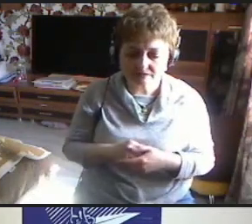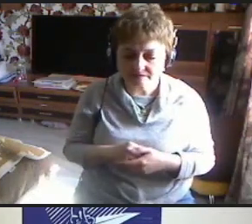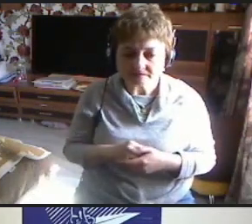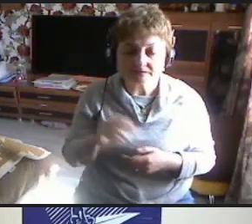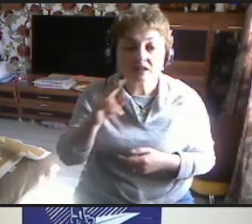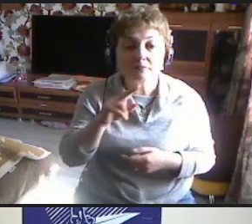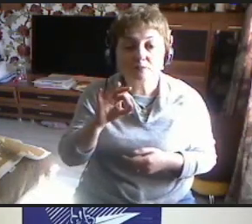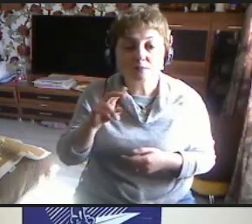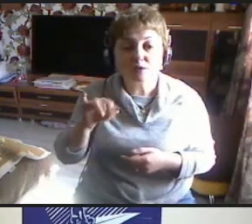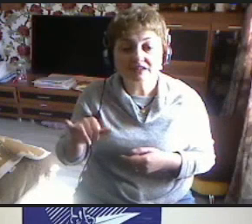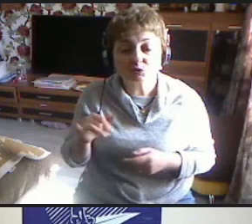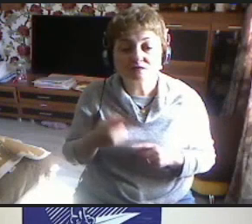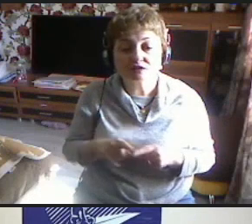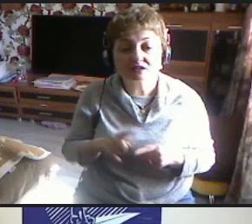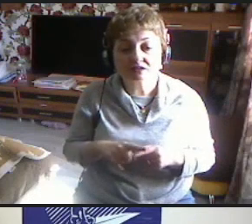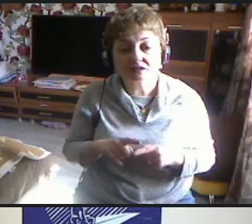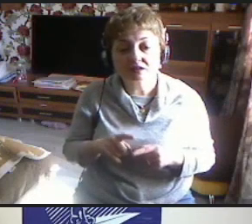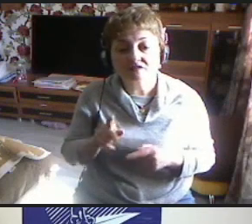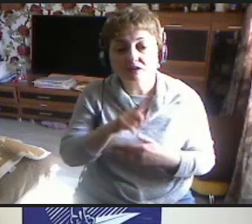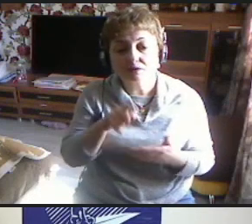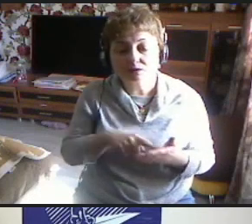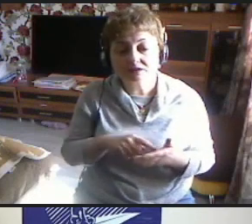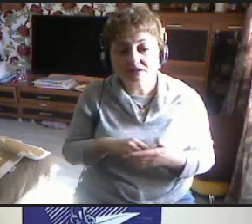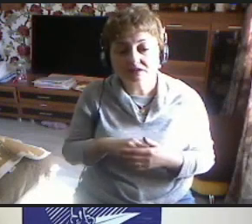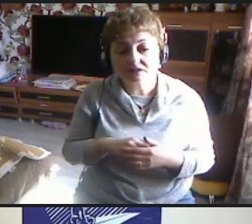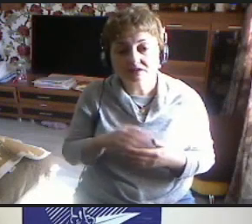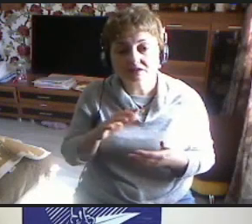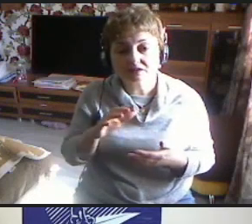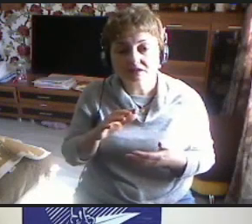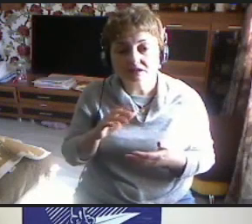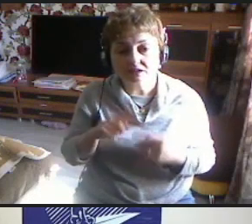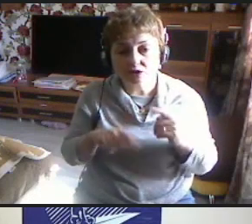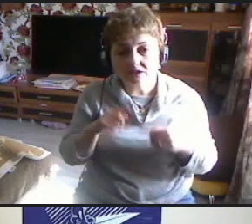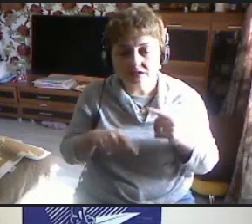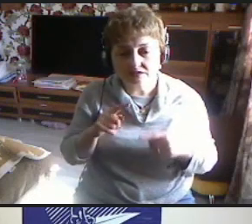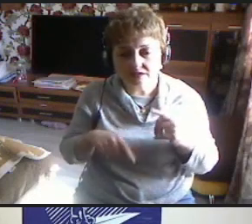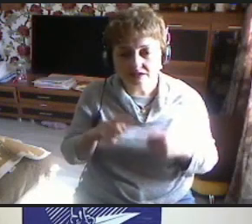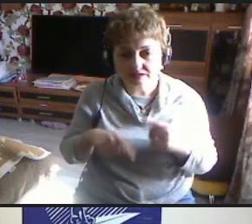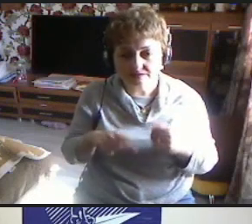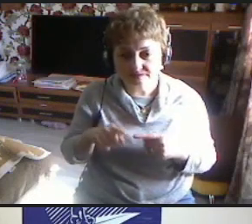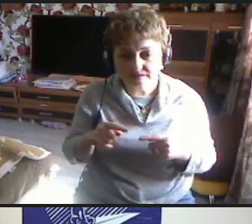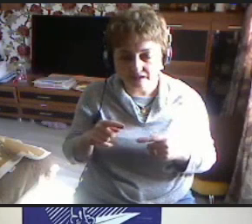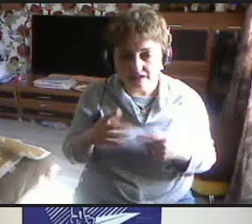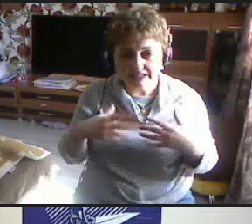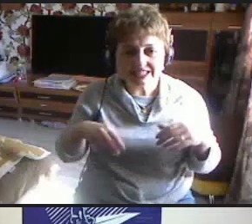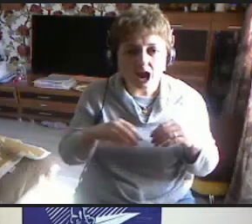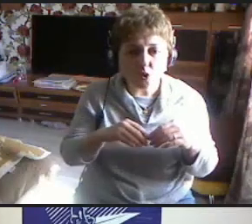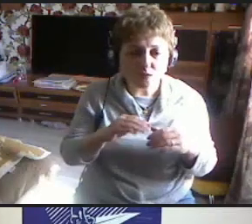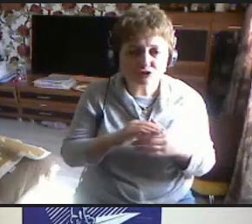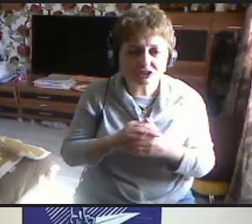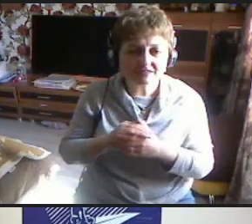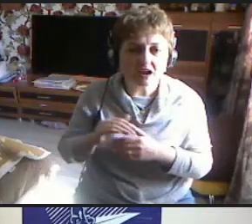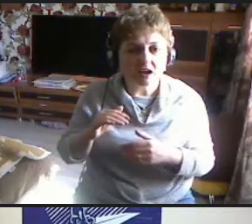именно вопрос взаимодействия родительских, родительского сообщества, для того, чтобы она была